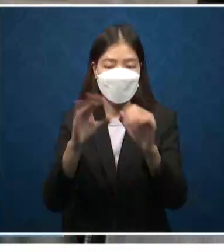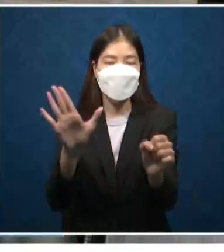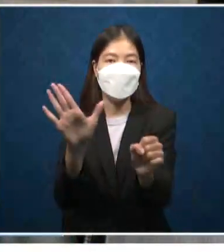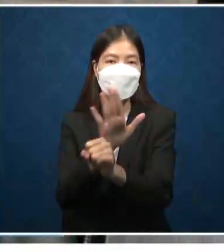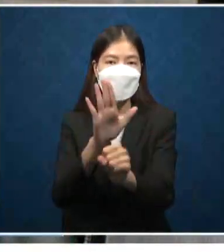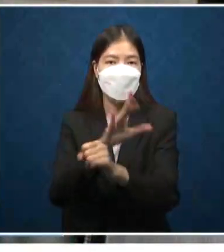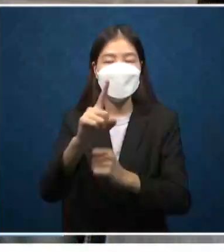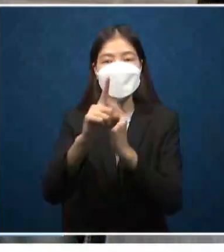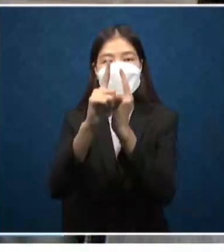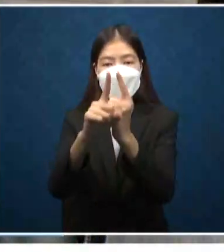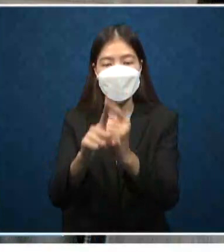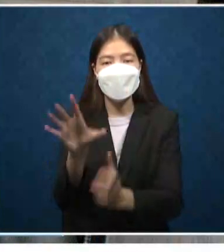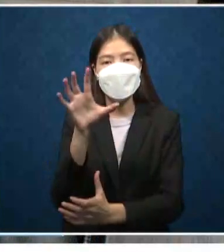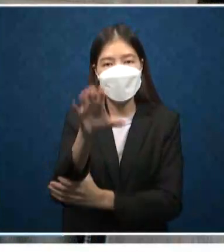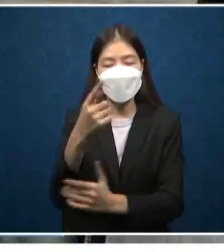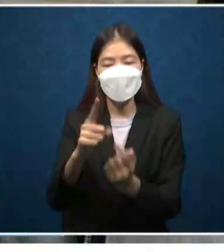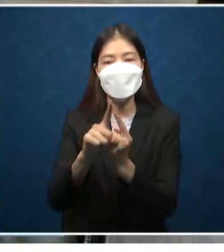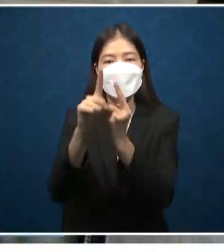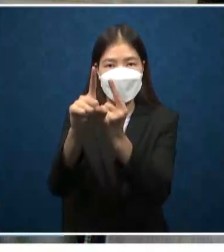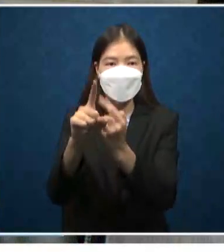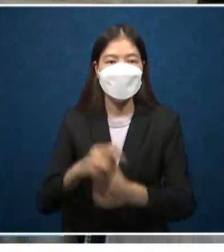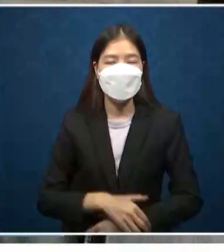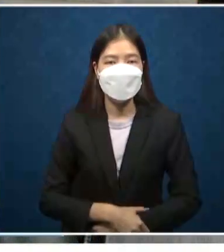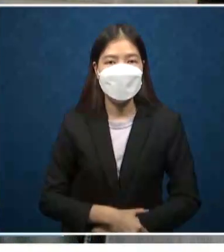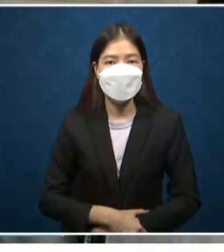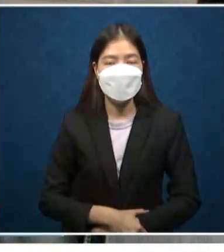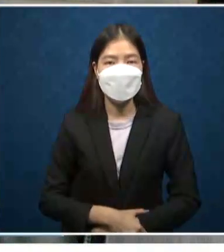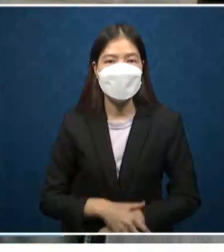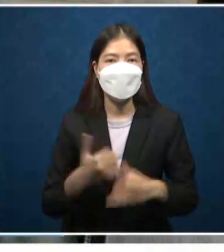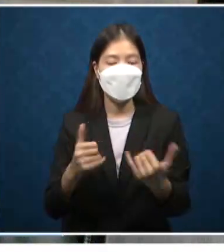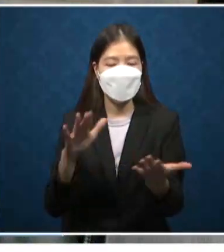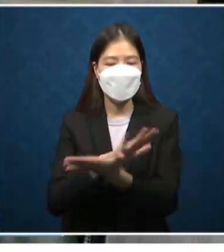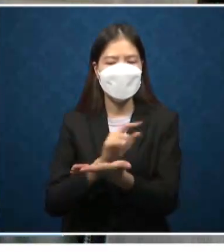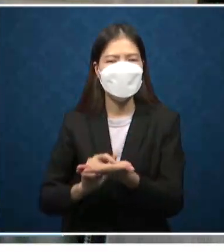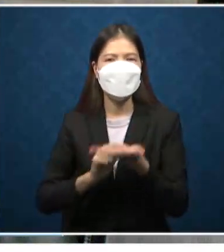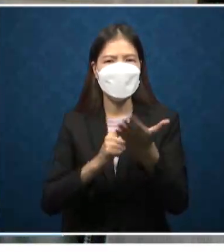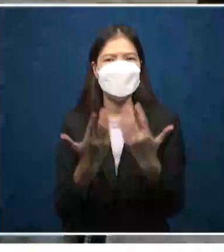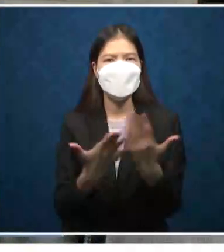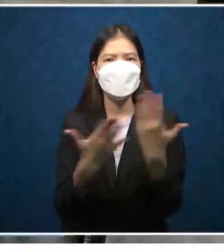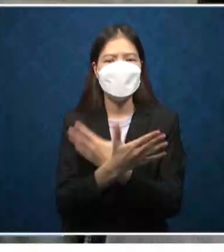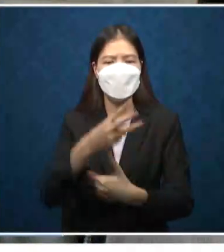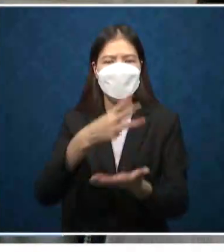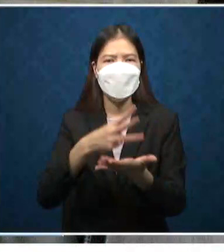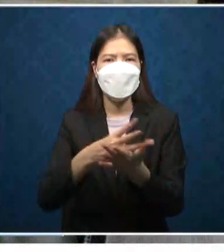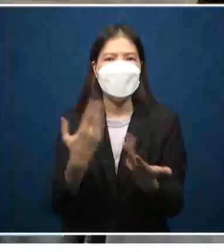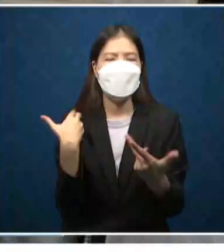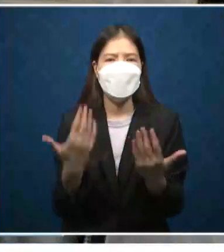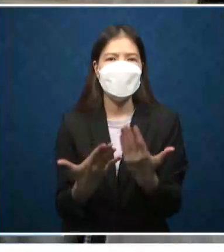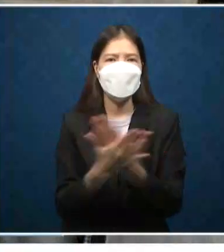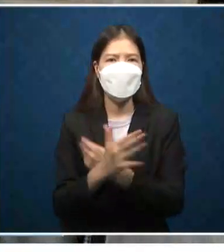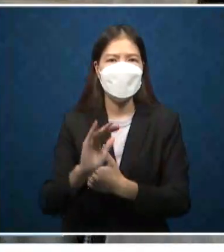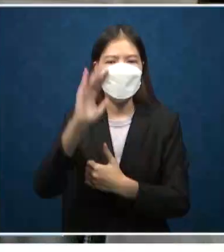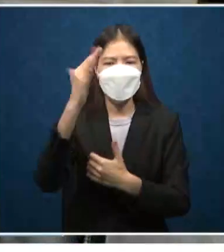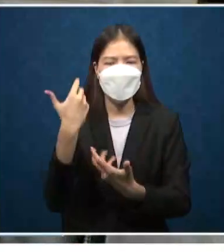ามข้อบังคับเพราะฉะนั้นจึงขอเสนอเปลี่ยนระเบียบวาระดังกล่าวขอผู้รับรองด้ว